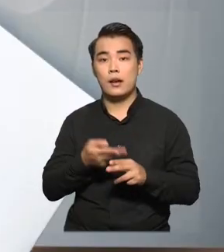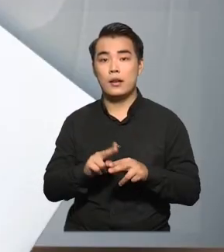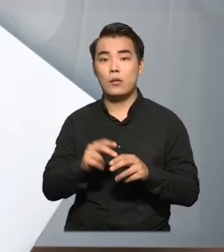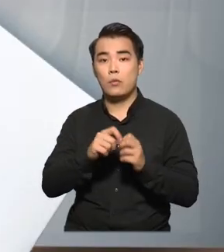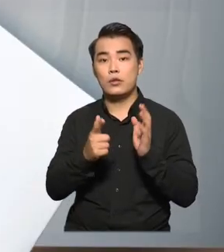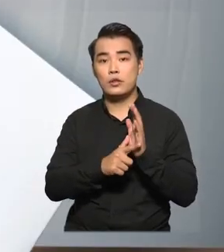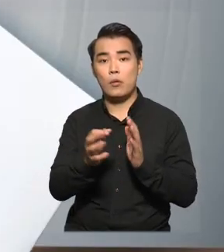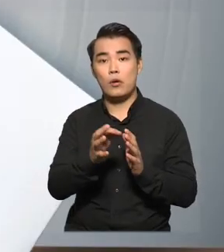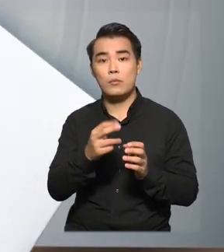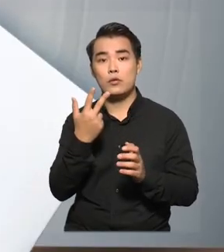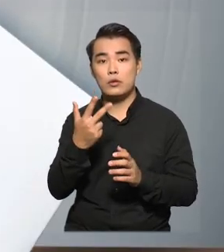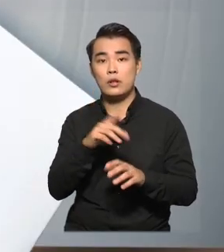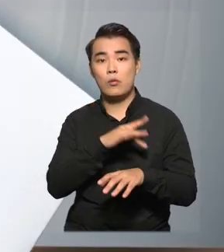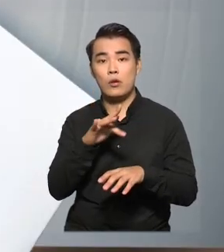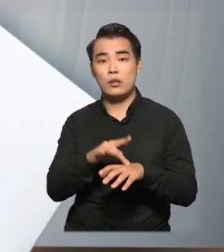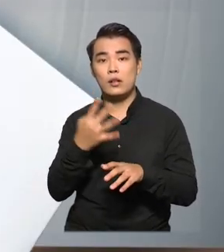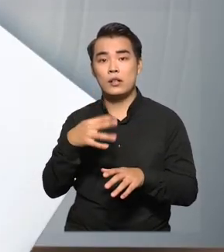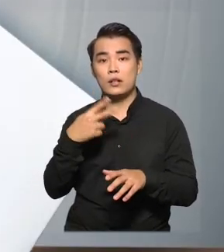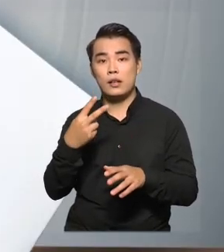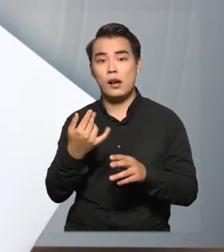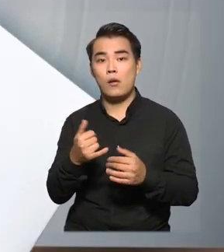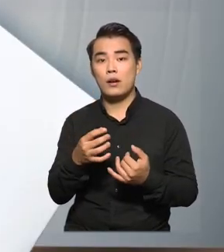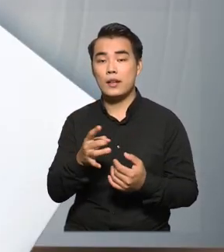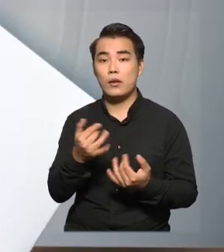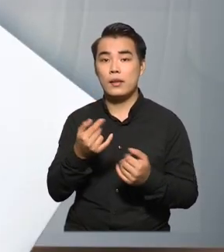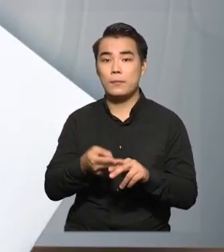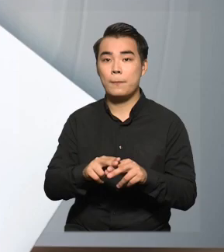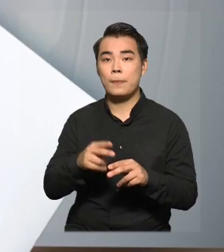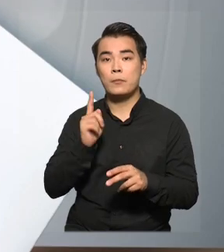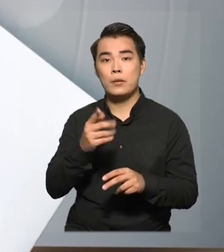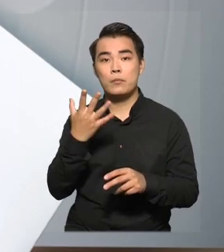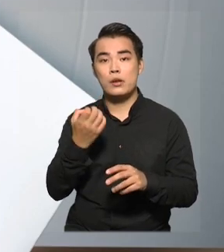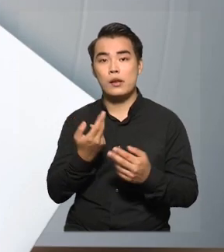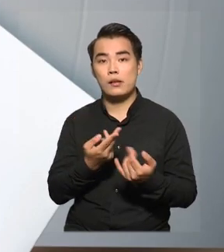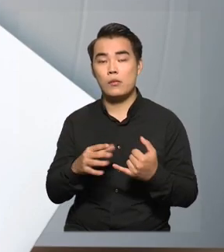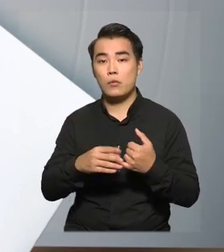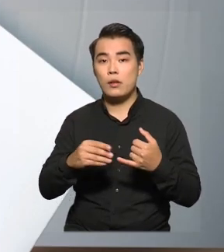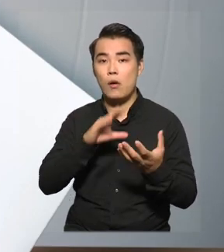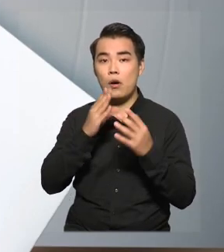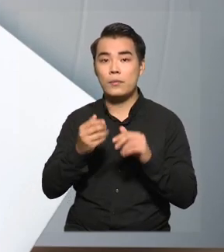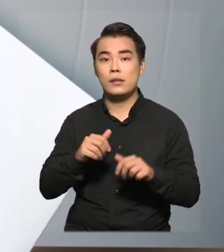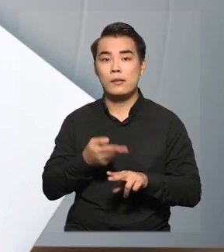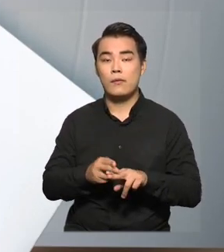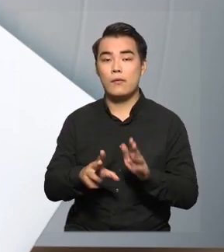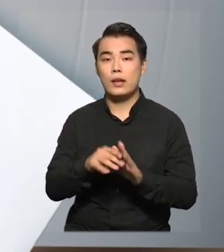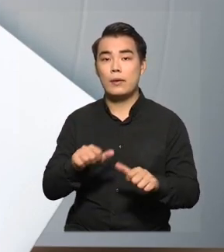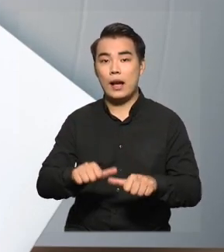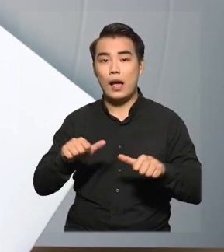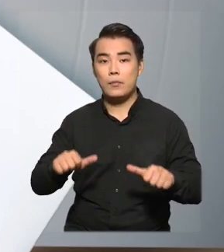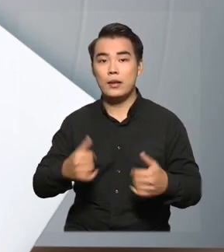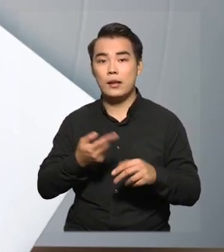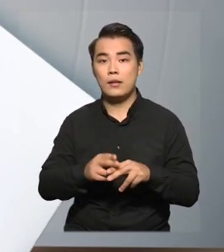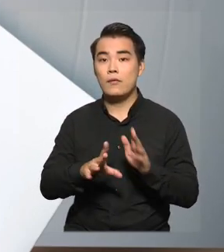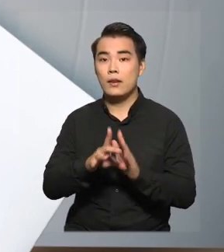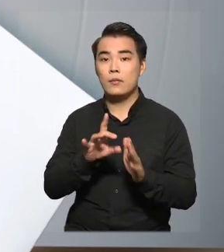17 облыстық, 3 қалалық, 42 аудандық және 1500-ге жуық учаскелік сайлау комиссиясы. Саяси